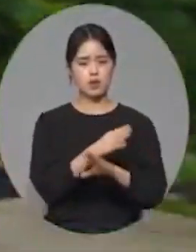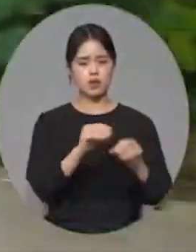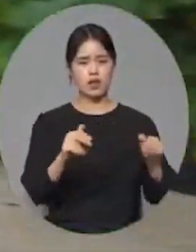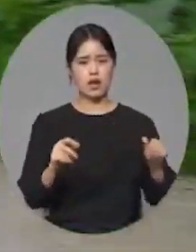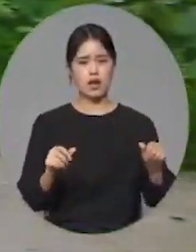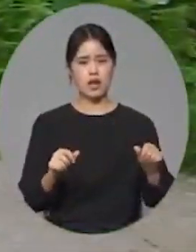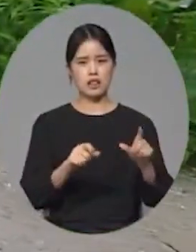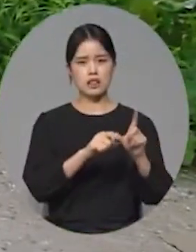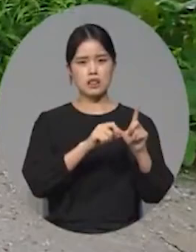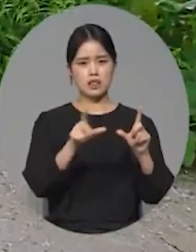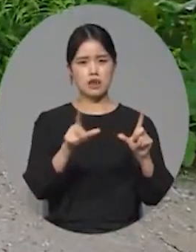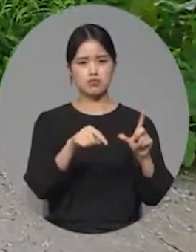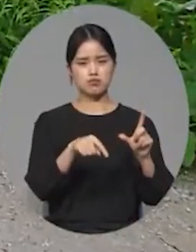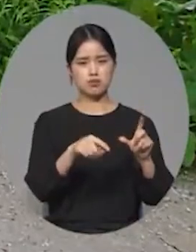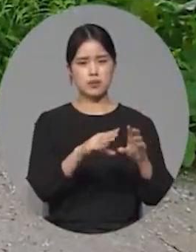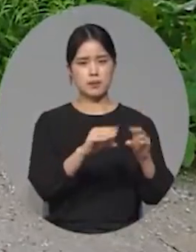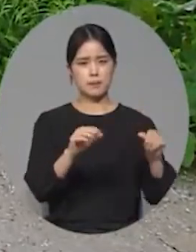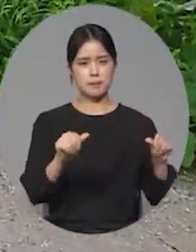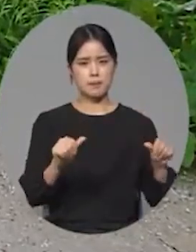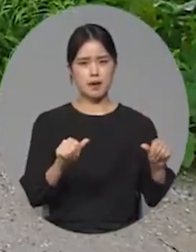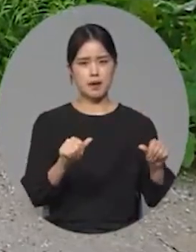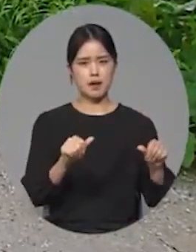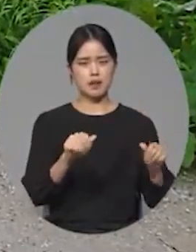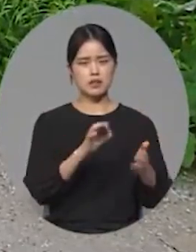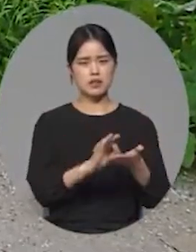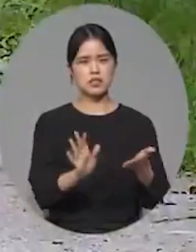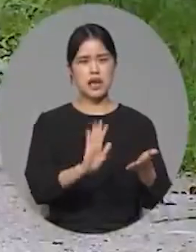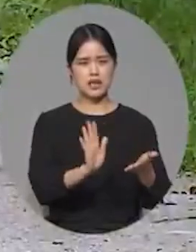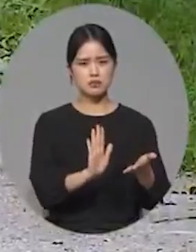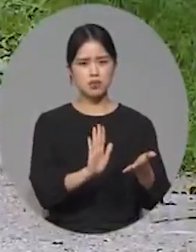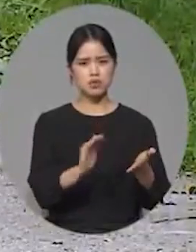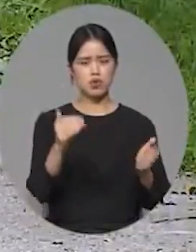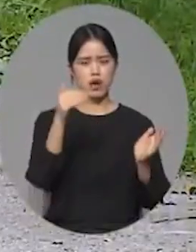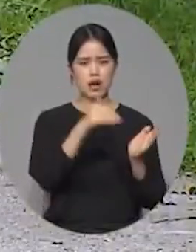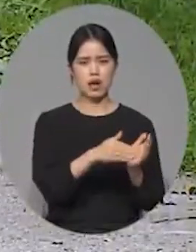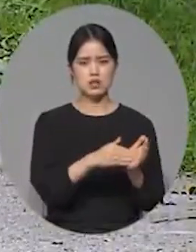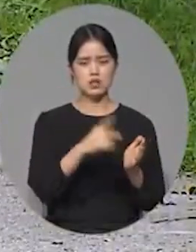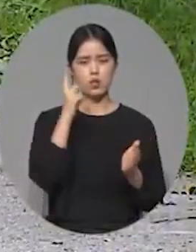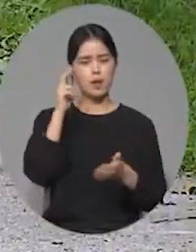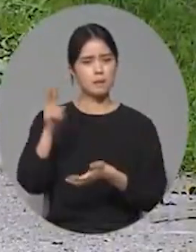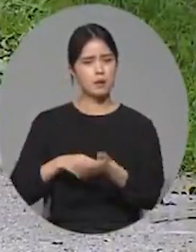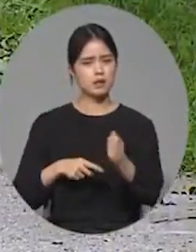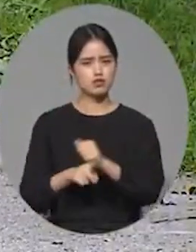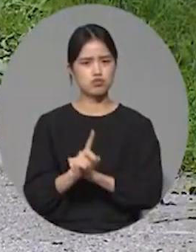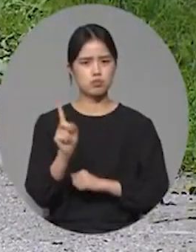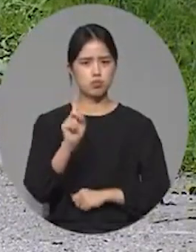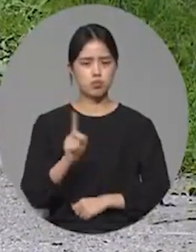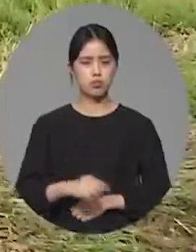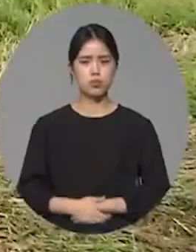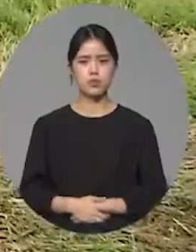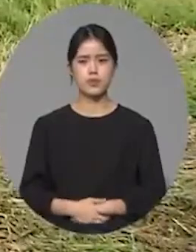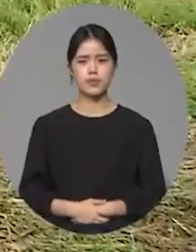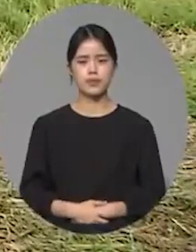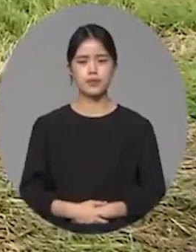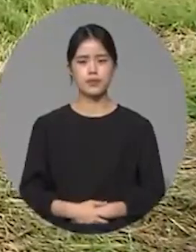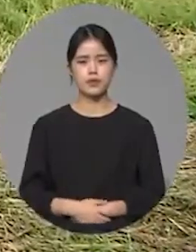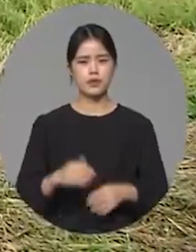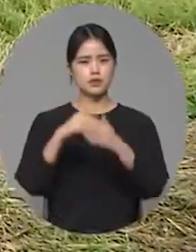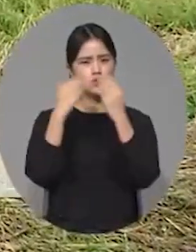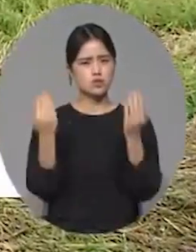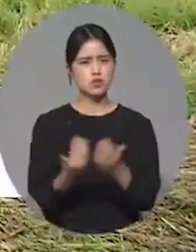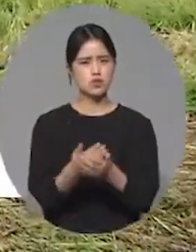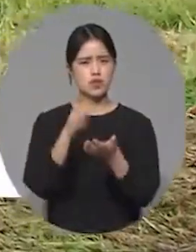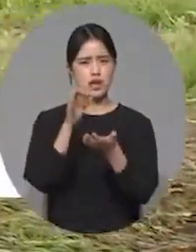대부분을 사실상 맹지로 만들면서까지 왜 굳이 이 땅을 매매했는지 의문입니다. 전체적인